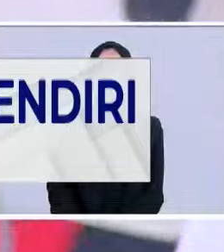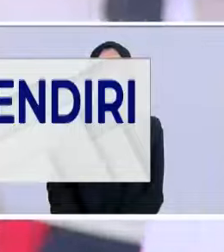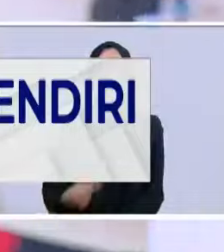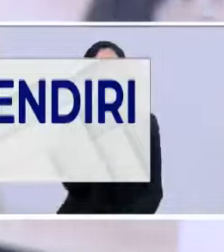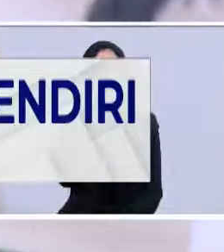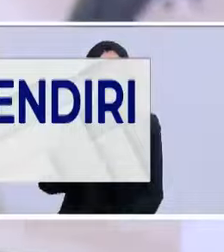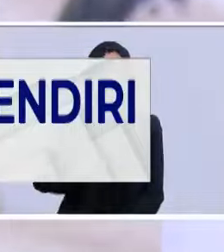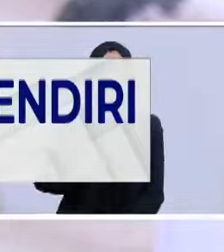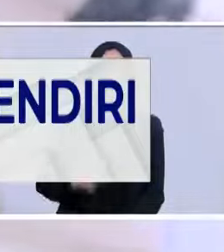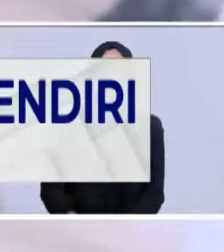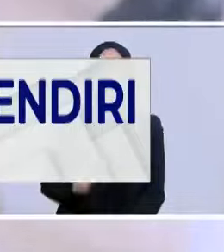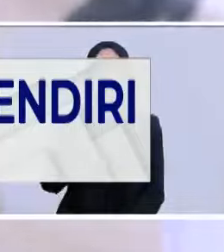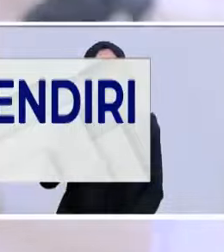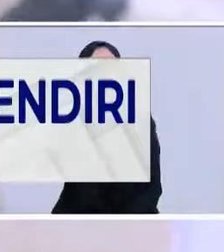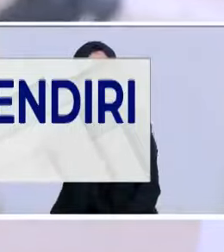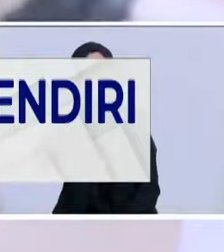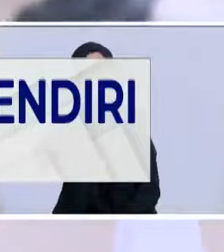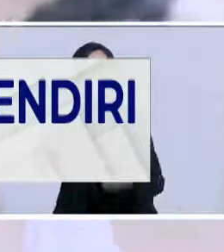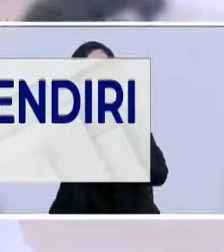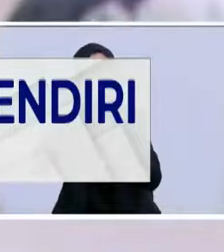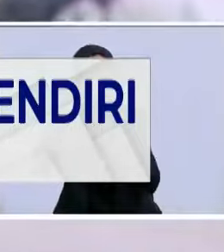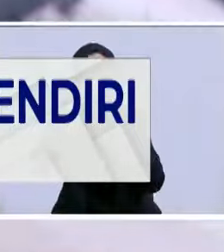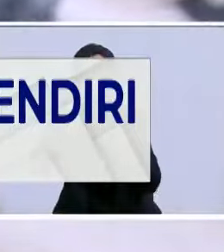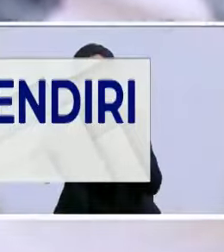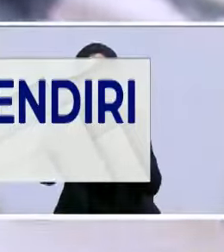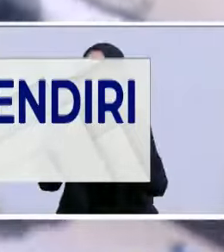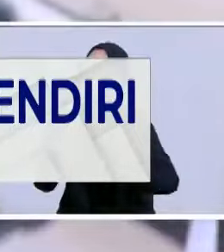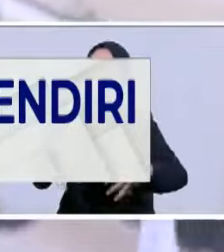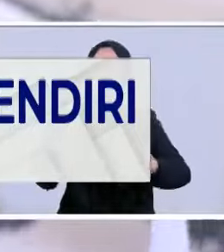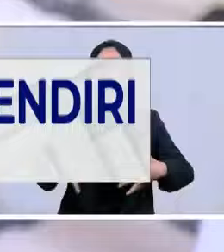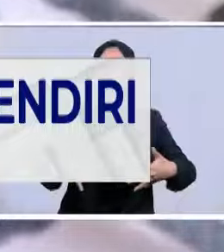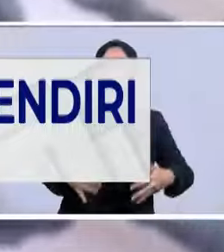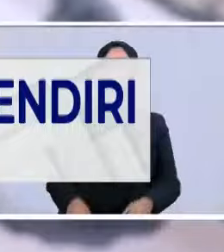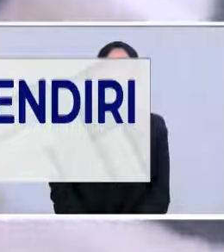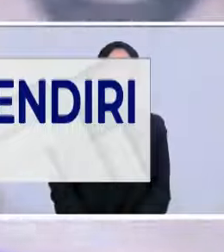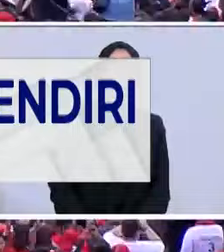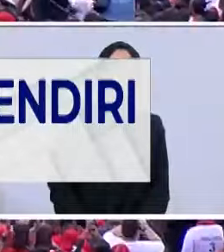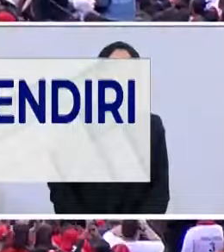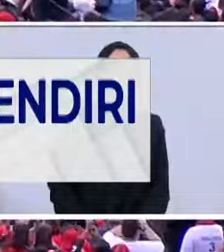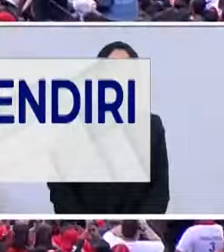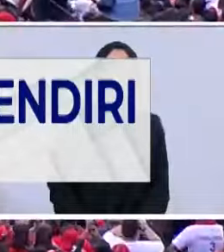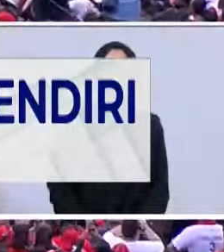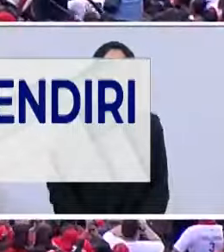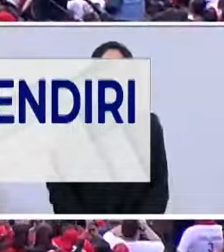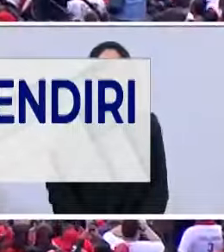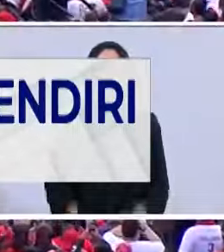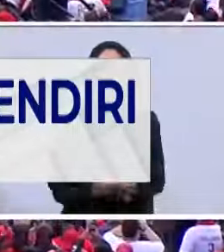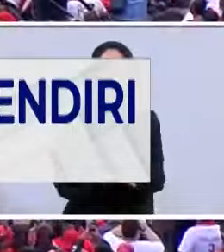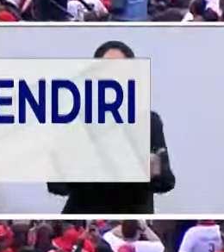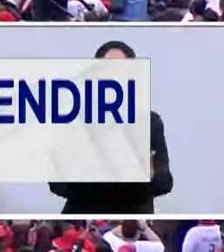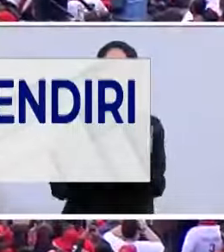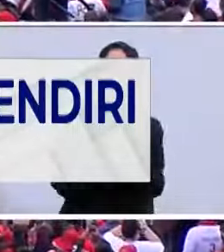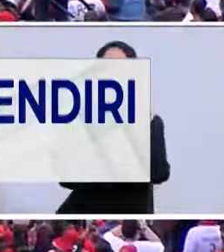kami menemukan cerita-cerita yang sangat luar biasa. Ketika ekspresi rakyat dalam